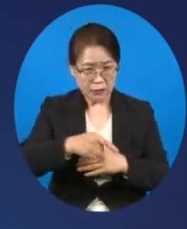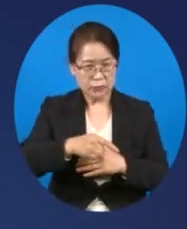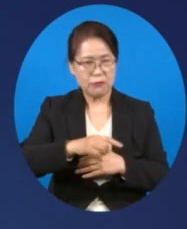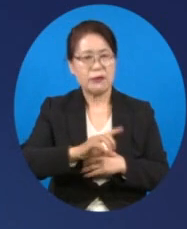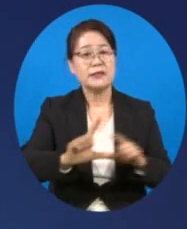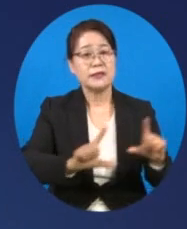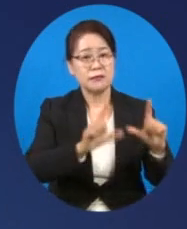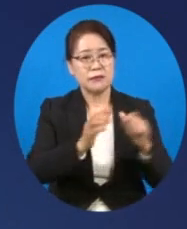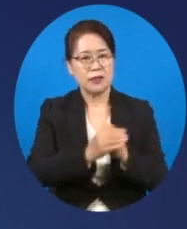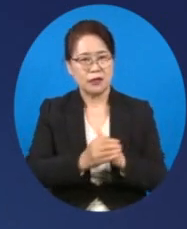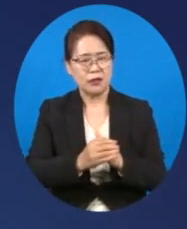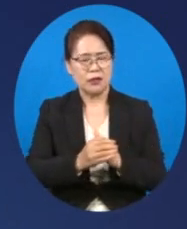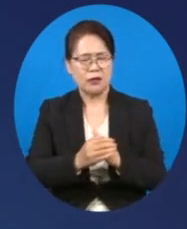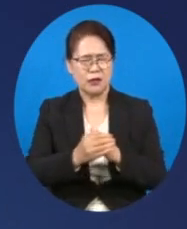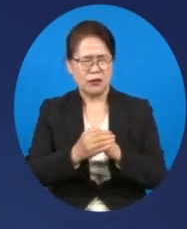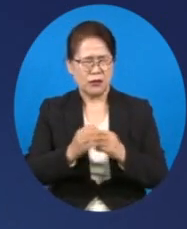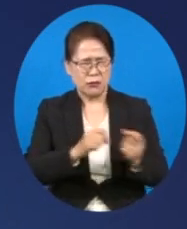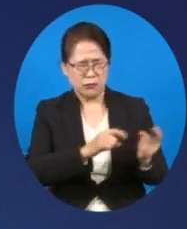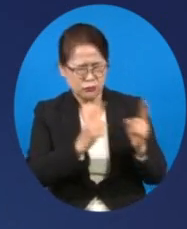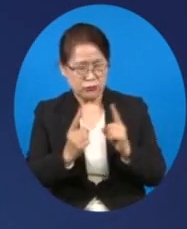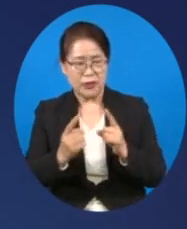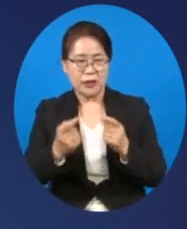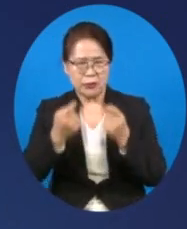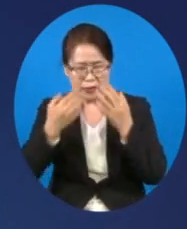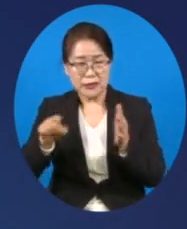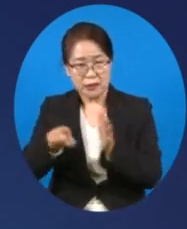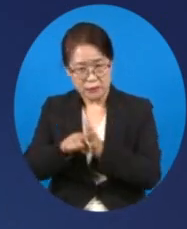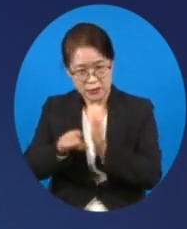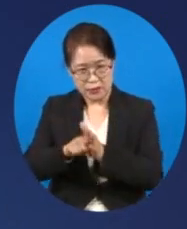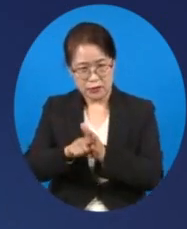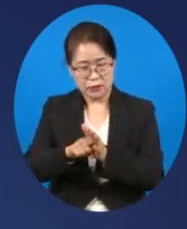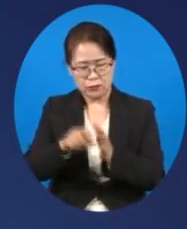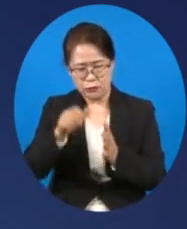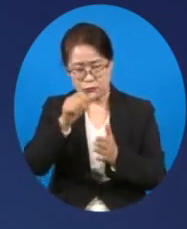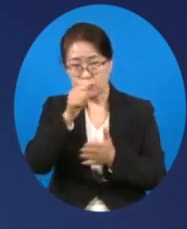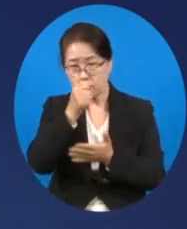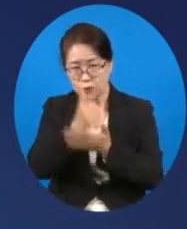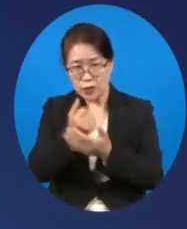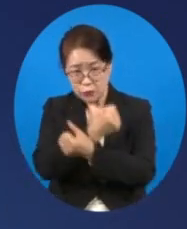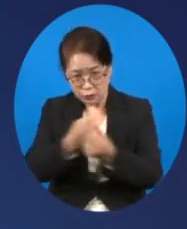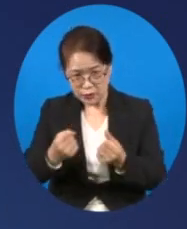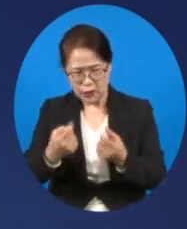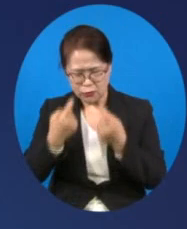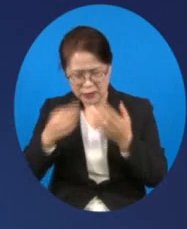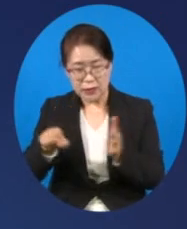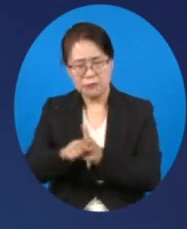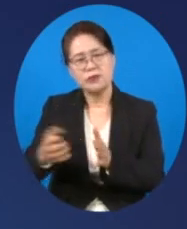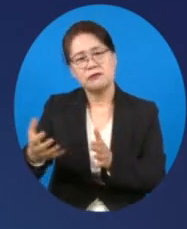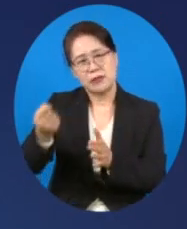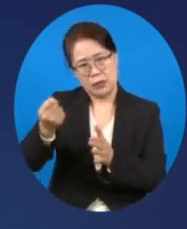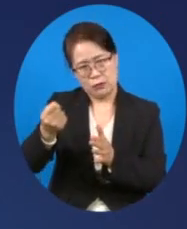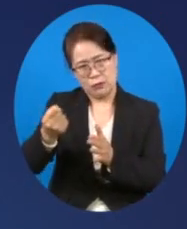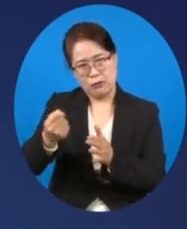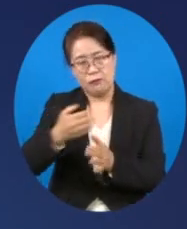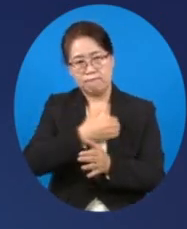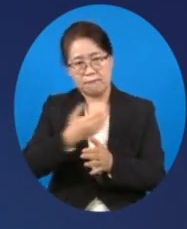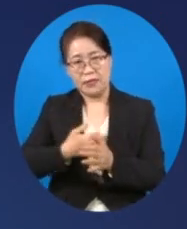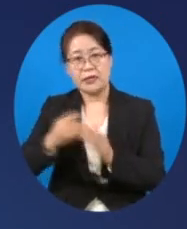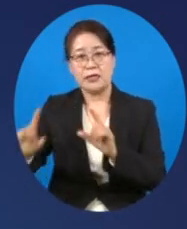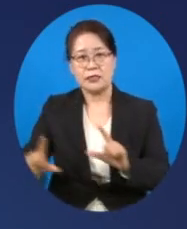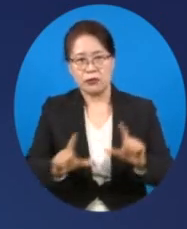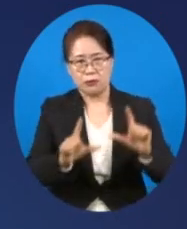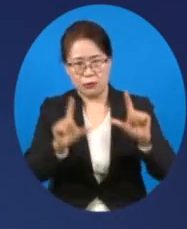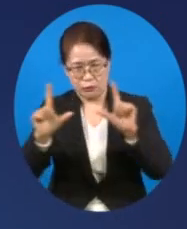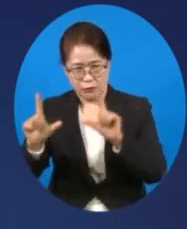부활의 확신을 가지고 가야 합니다 사제의 확신을 가지고 가야 합니다 그래야 당당하게 살 수 있습니다 그래